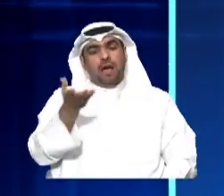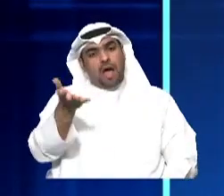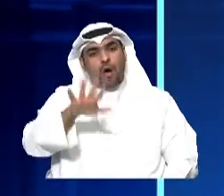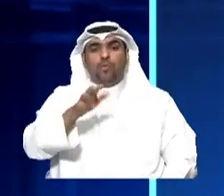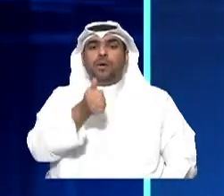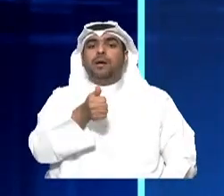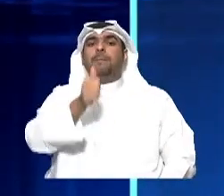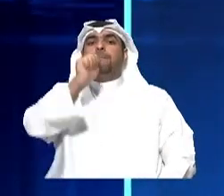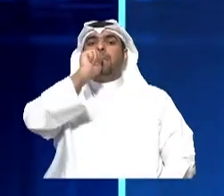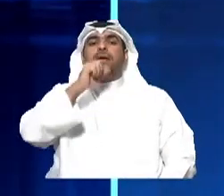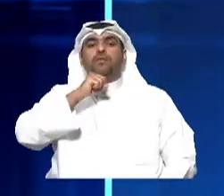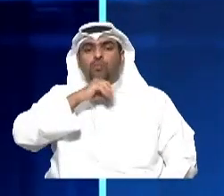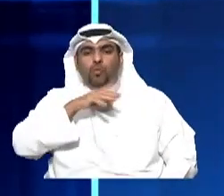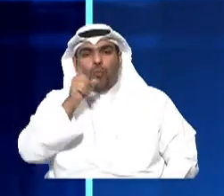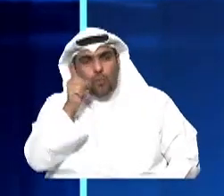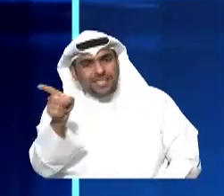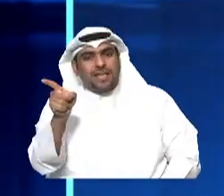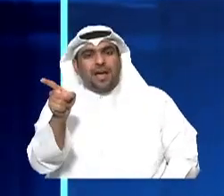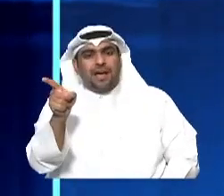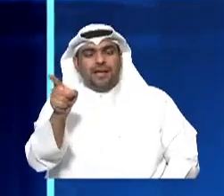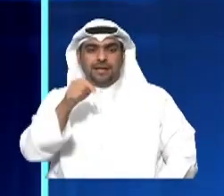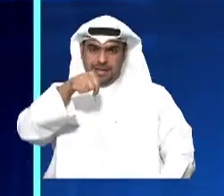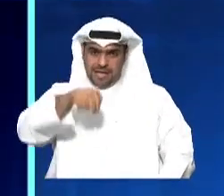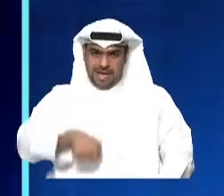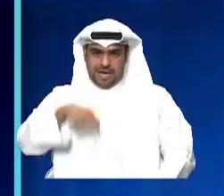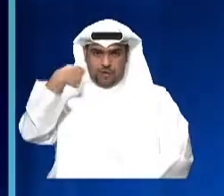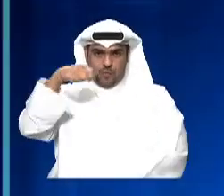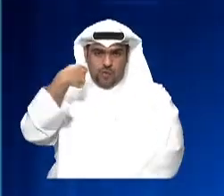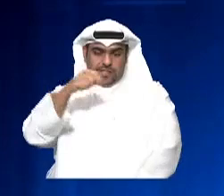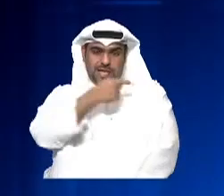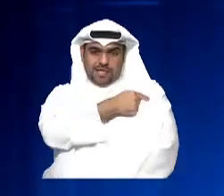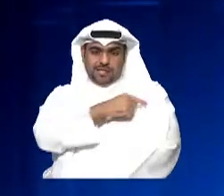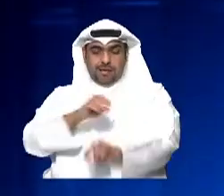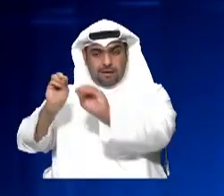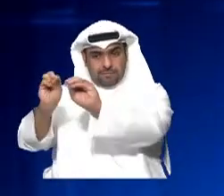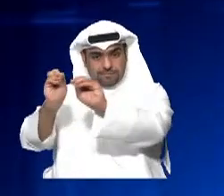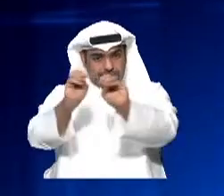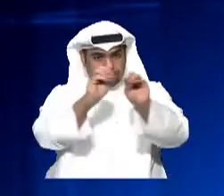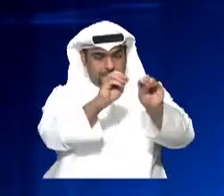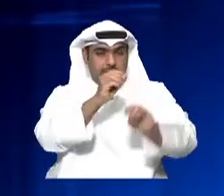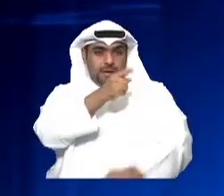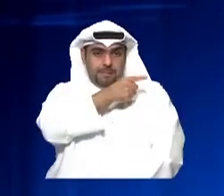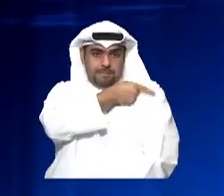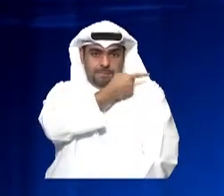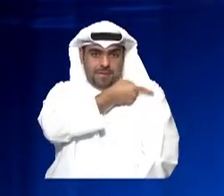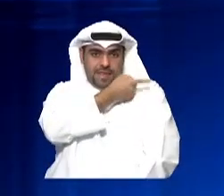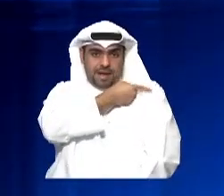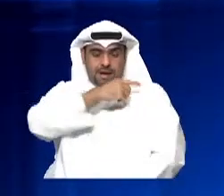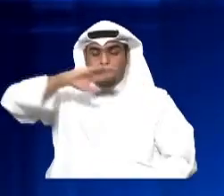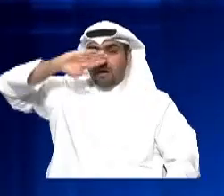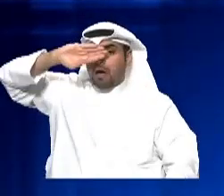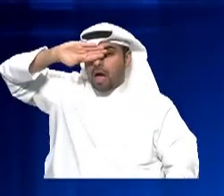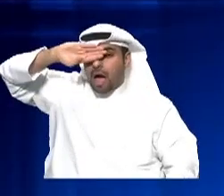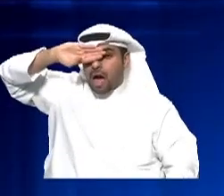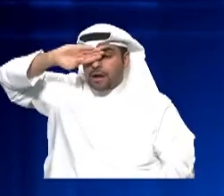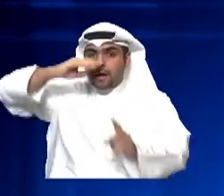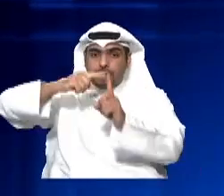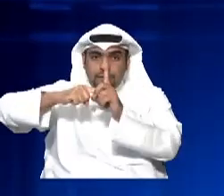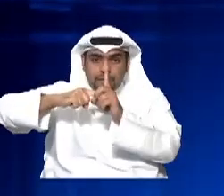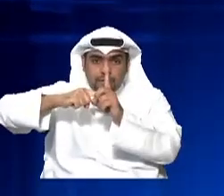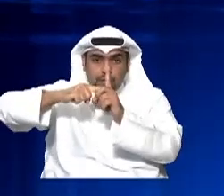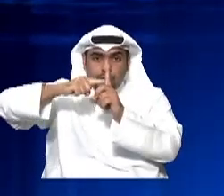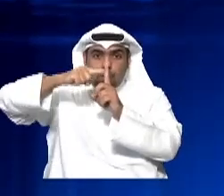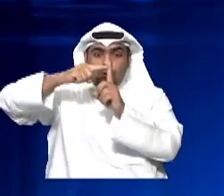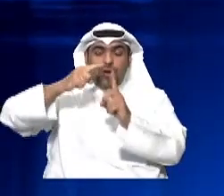عليهم اعراض مشتاقها مثل الحراره خلال سبعه ايام من وصولهم من احد الدول التي يتفشى فيها